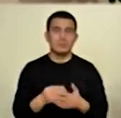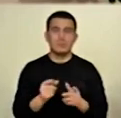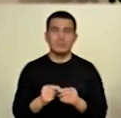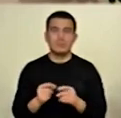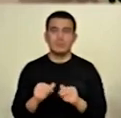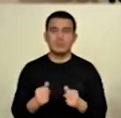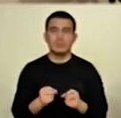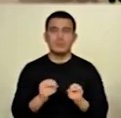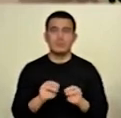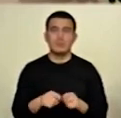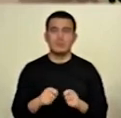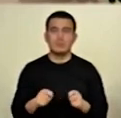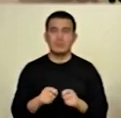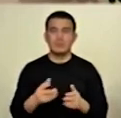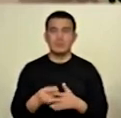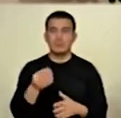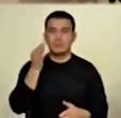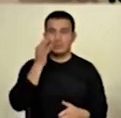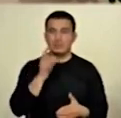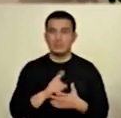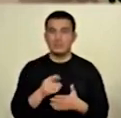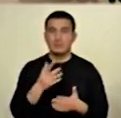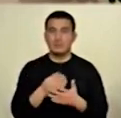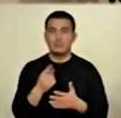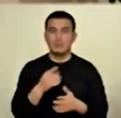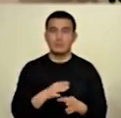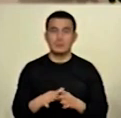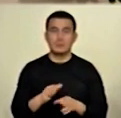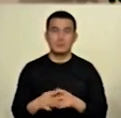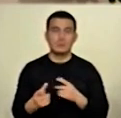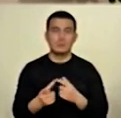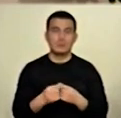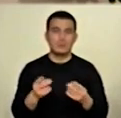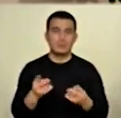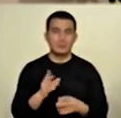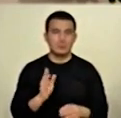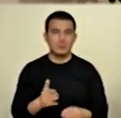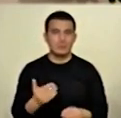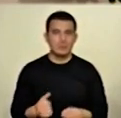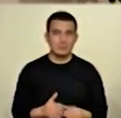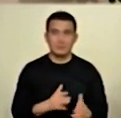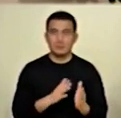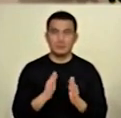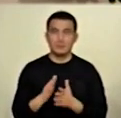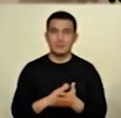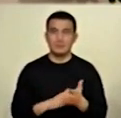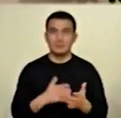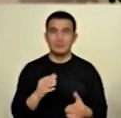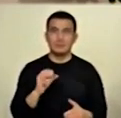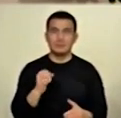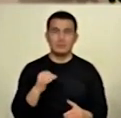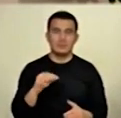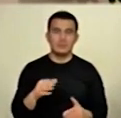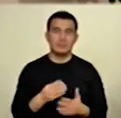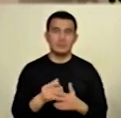shakllantirish kerakligini. O'sha darsni bir yodga olamiz va birinchi topshiriqni bajarishimiz lozim bo'ladi. Keyingi topshirig'imiz: sayt uchun